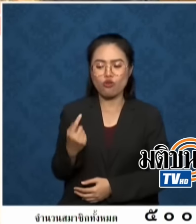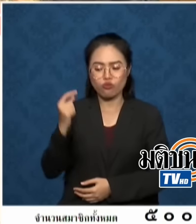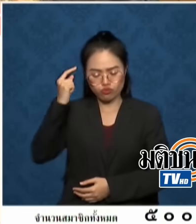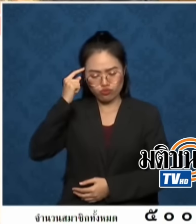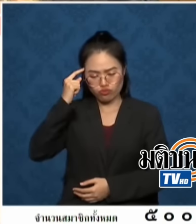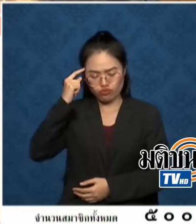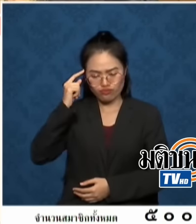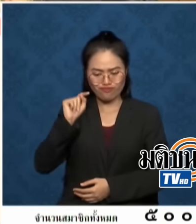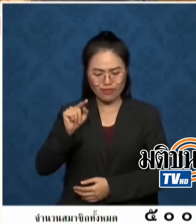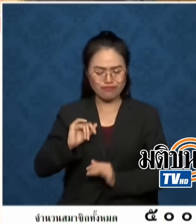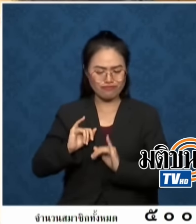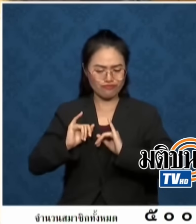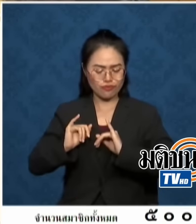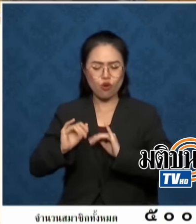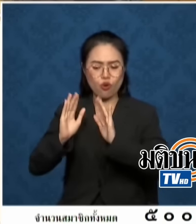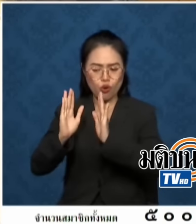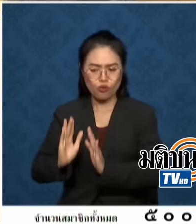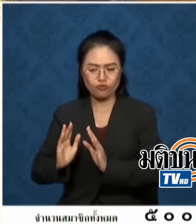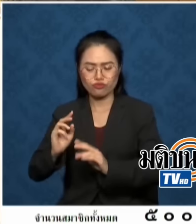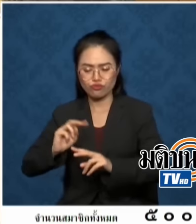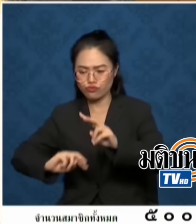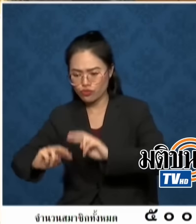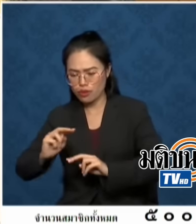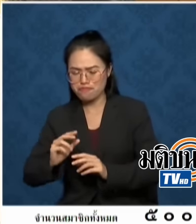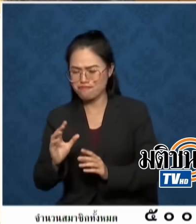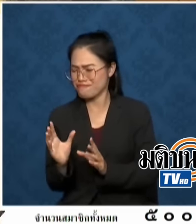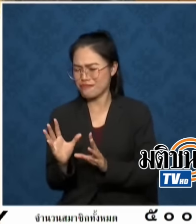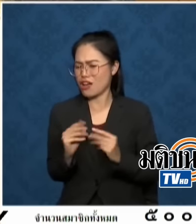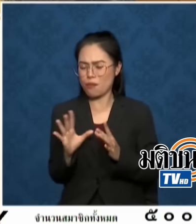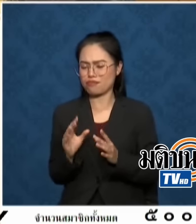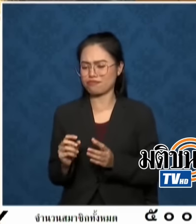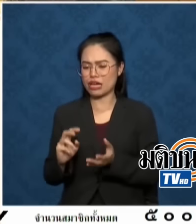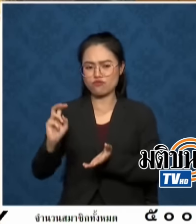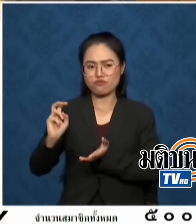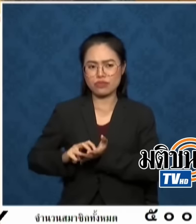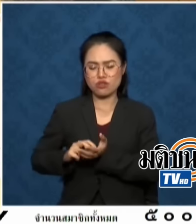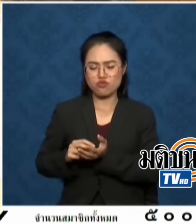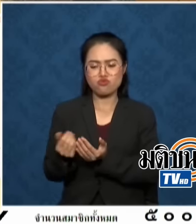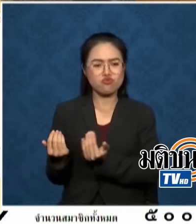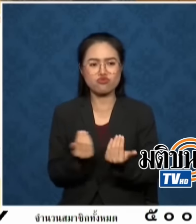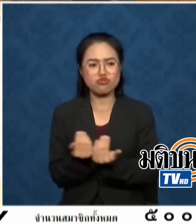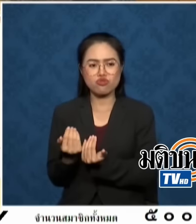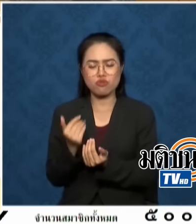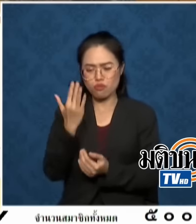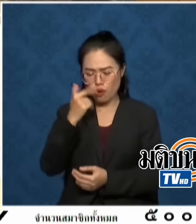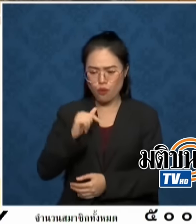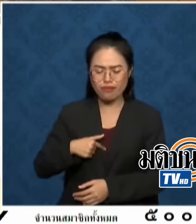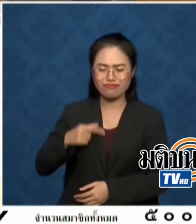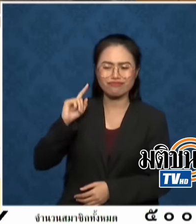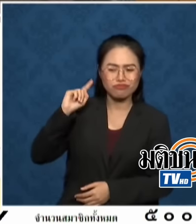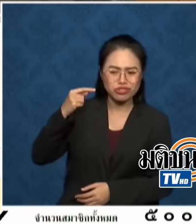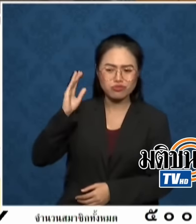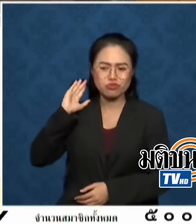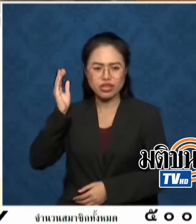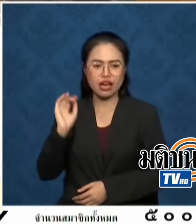จ้าหน้าที่คงไม่ยอมให้เป็นบุตรบุญธรรมของเราทั้งสองเพราะเราไม่ใช่เป็นคู่สมรสช